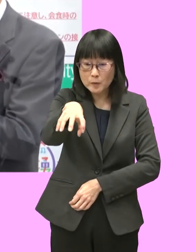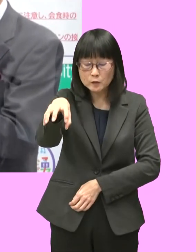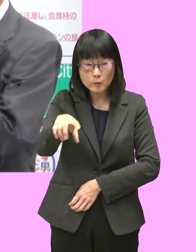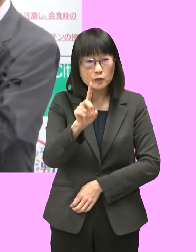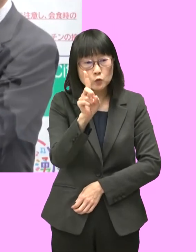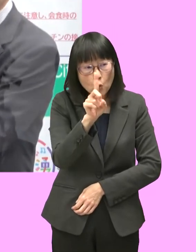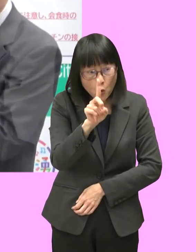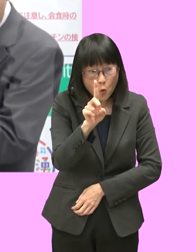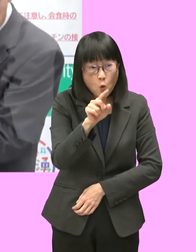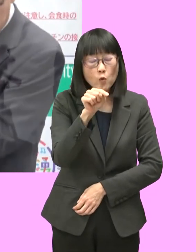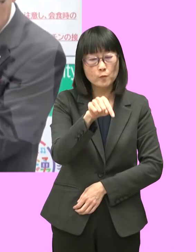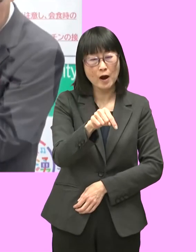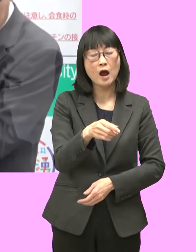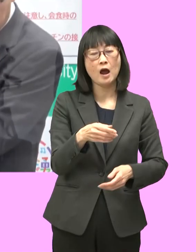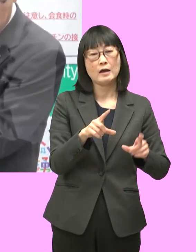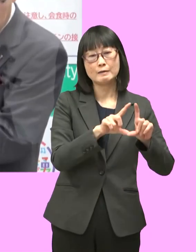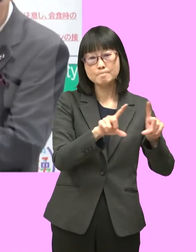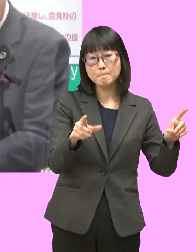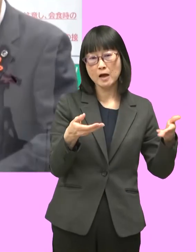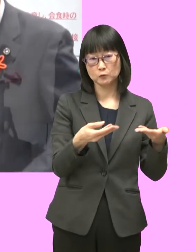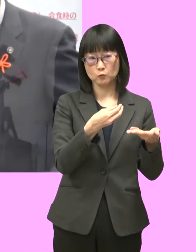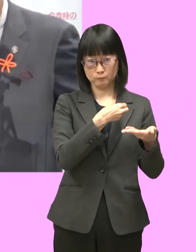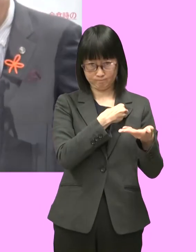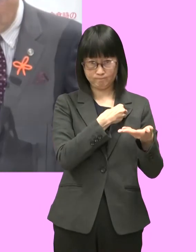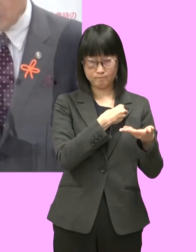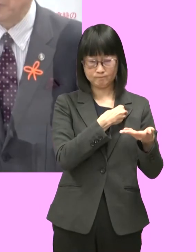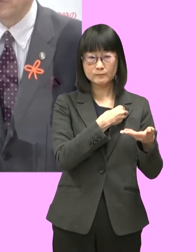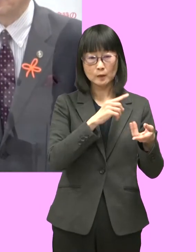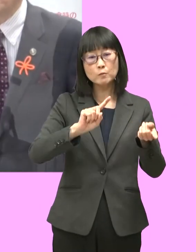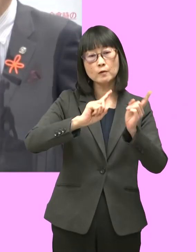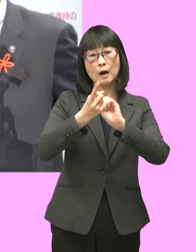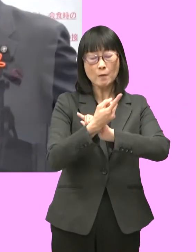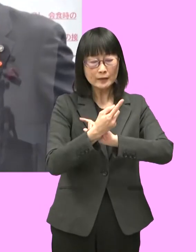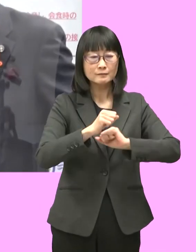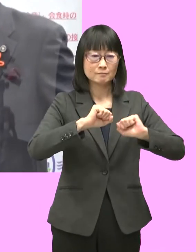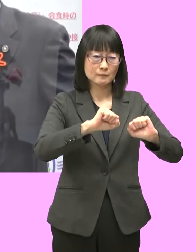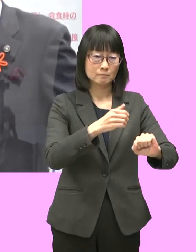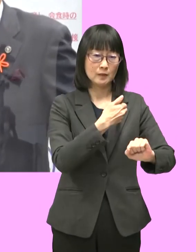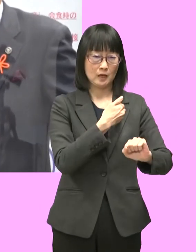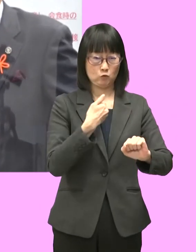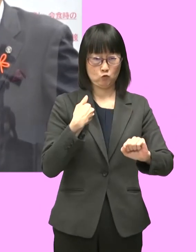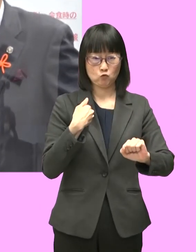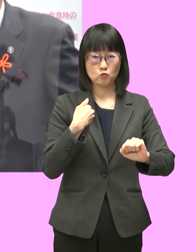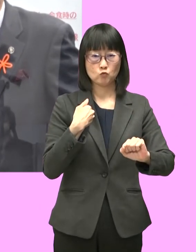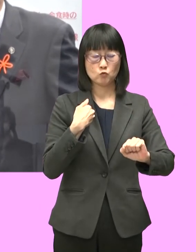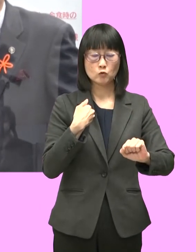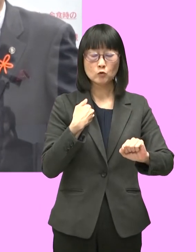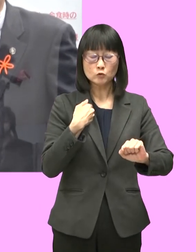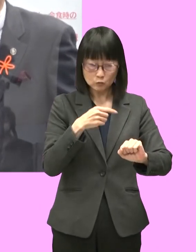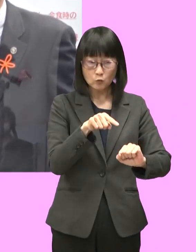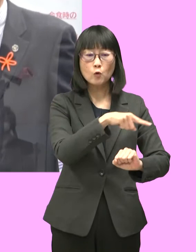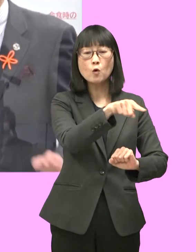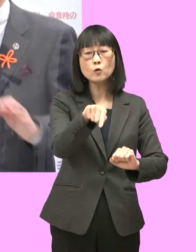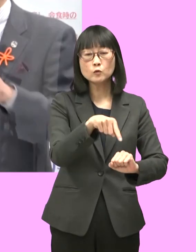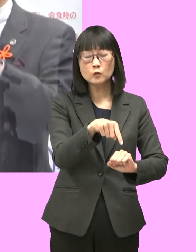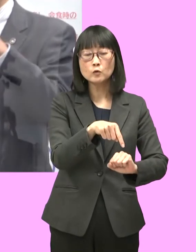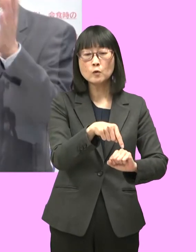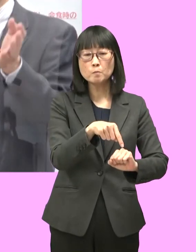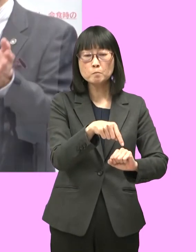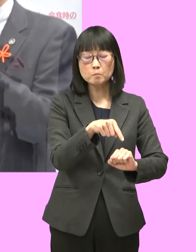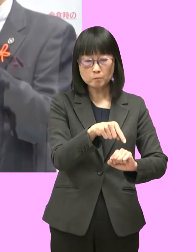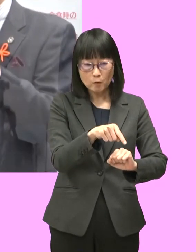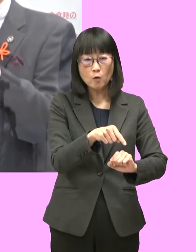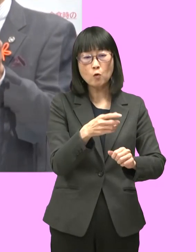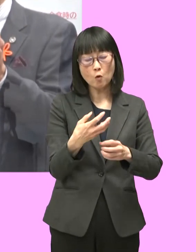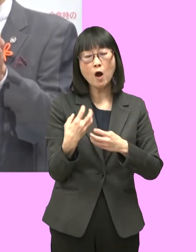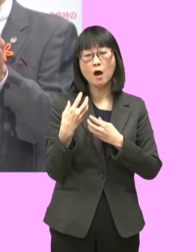ので、そういうものをできる限り応援職にお願いしようと、こういった取り組みで、いろいろ